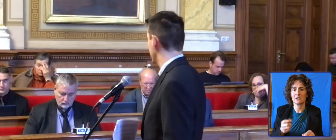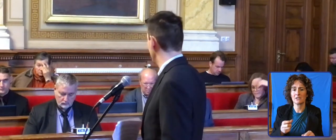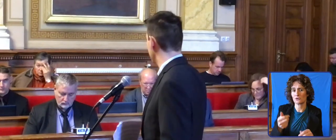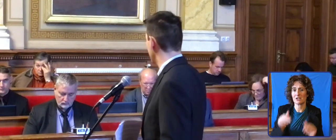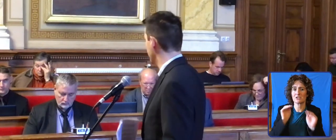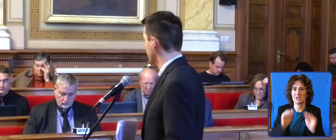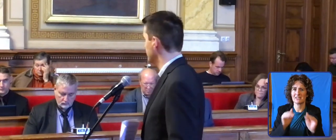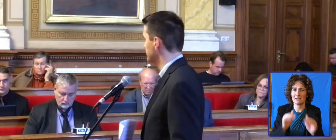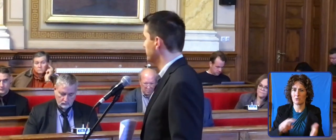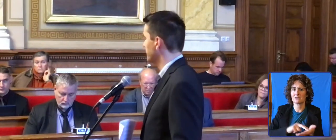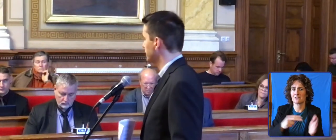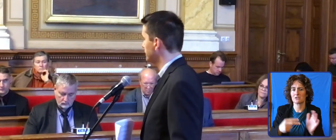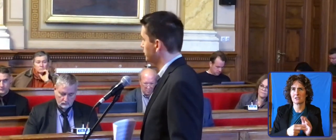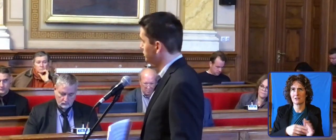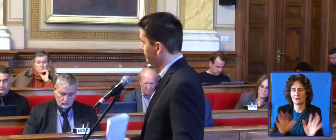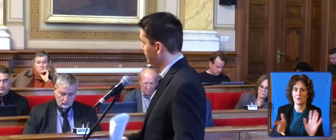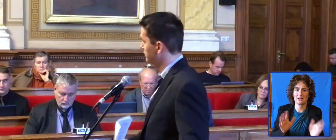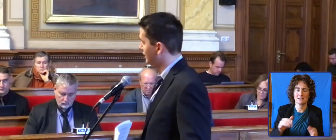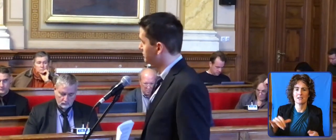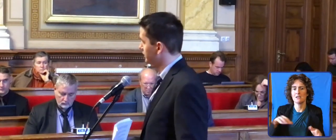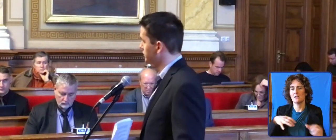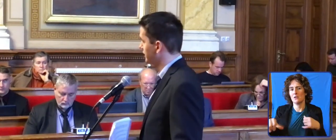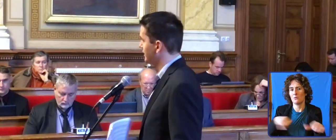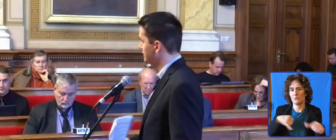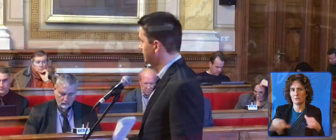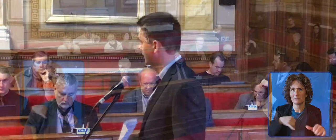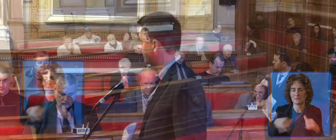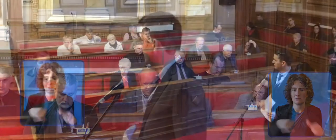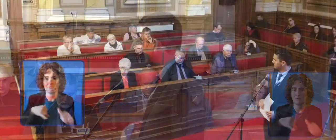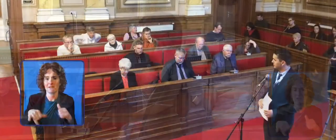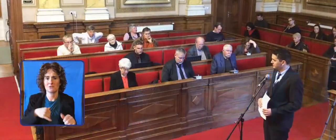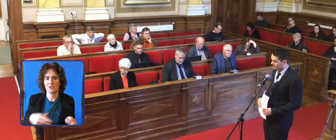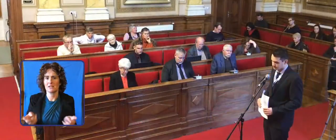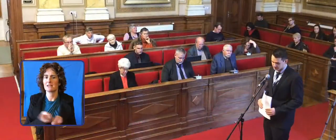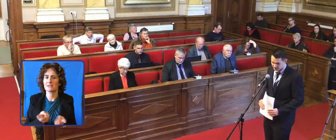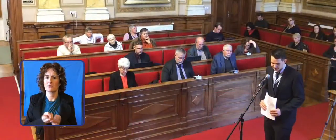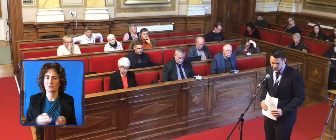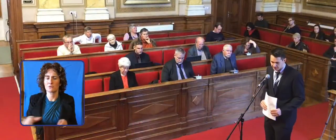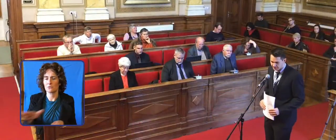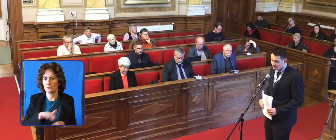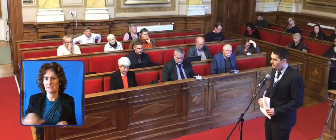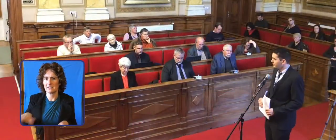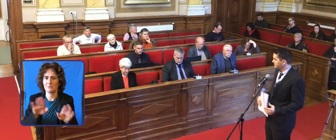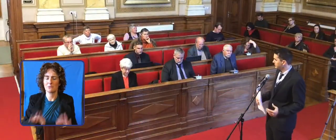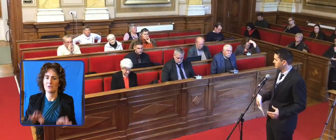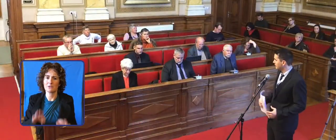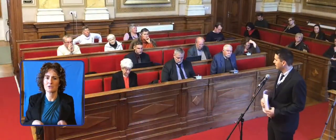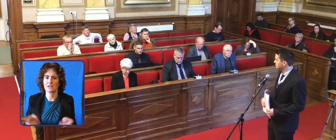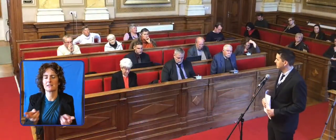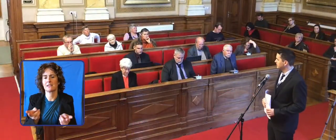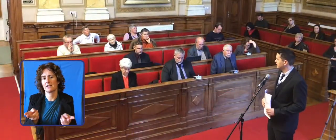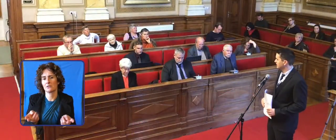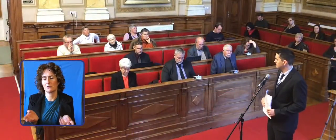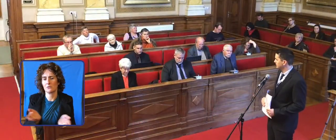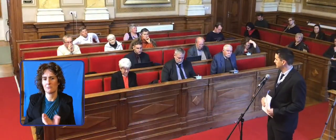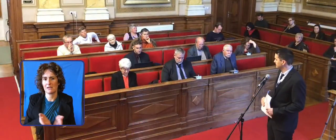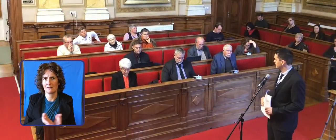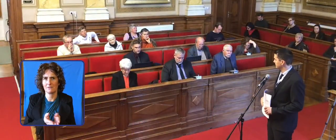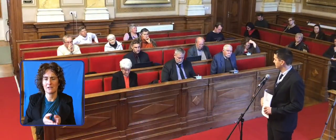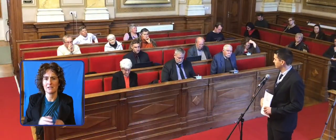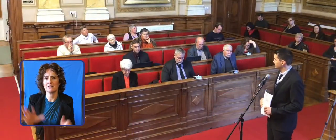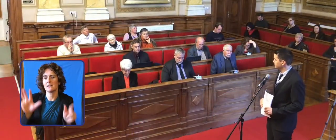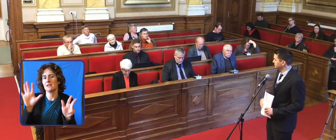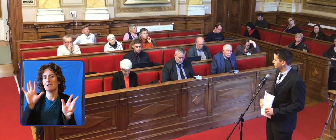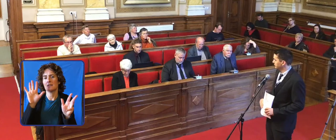ez nagyságrendileg megfelel a hódmezővásárhelyhez hasonló méretű települések részére januárban megítélt összegnek. Ugye mindezekkel együtt egy ilyen 9,1